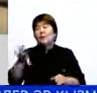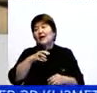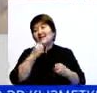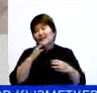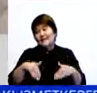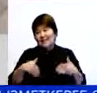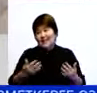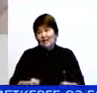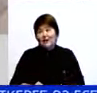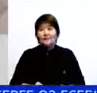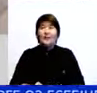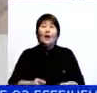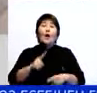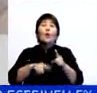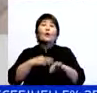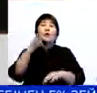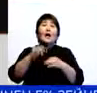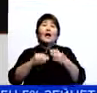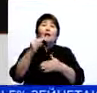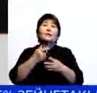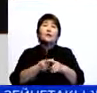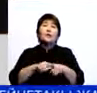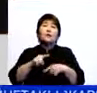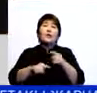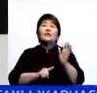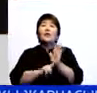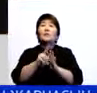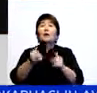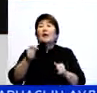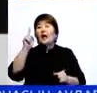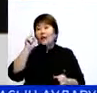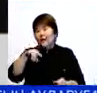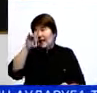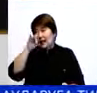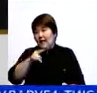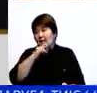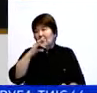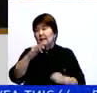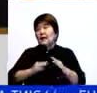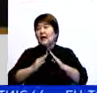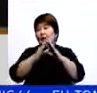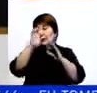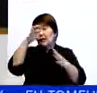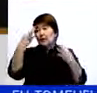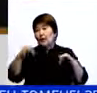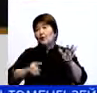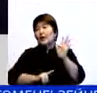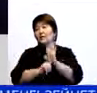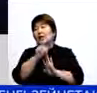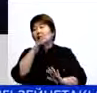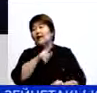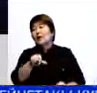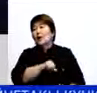жақсылықты тілеймін. Отандық ғарыш бағдарламасы дәл осы кезеңде бастау алғаны белгілі. Қазақстандық ғарышкерлер ел тәуелсіздігінің бастапқы